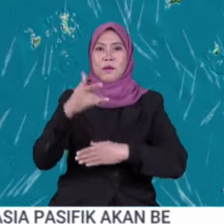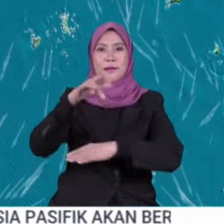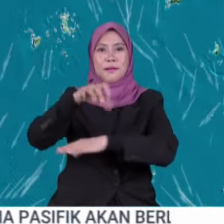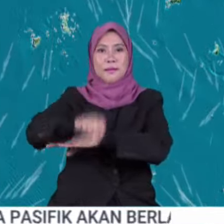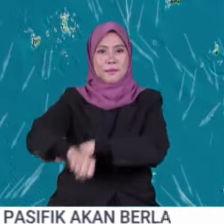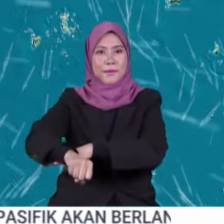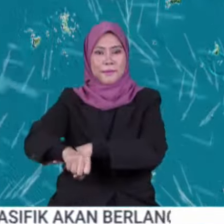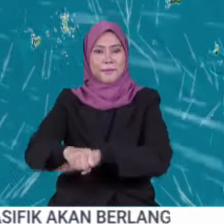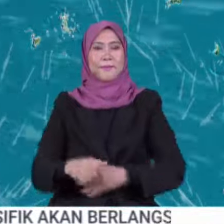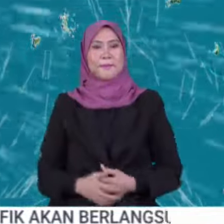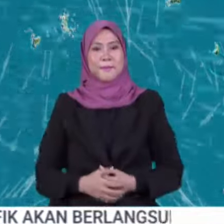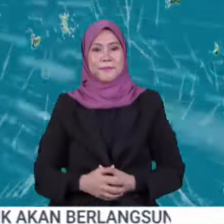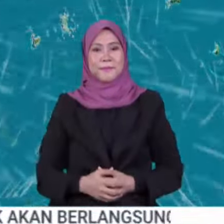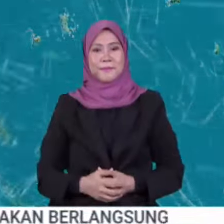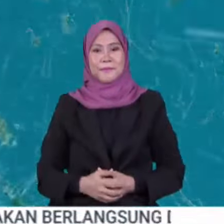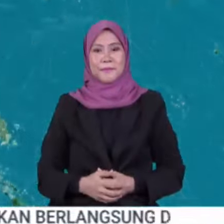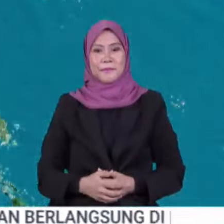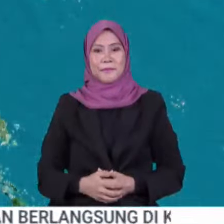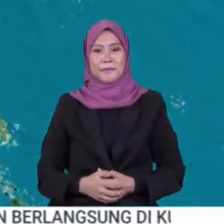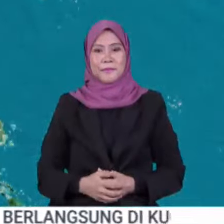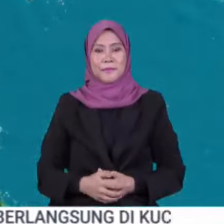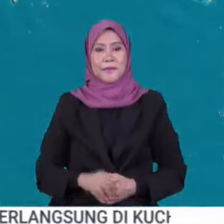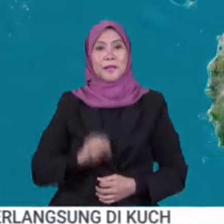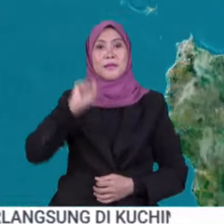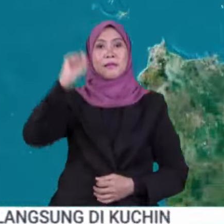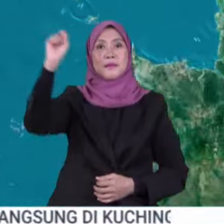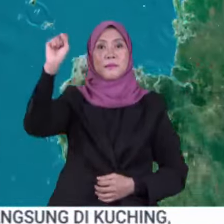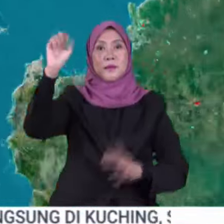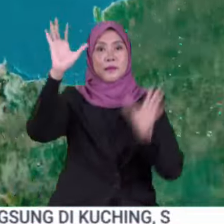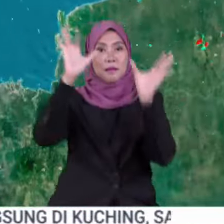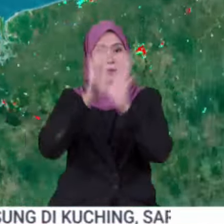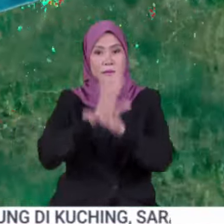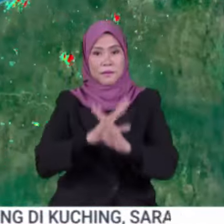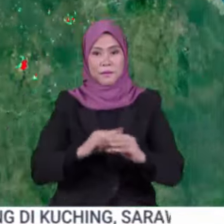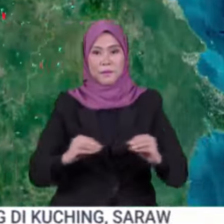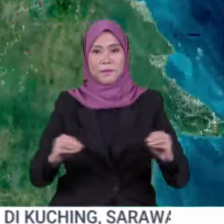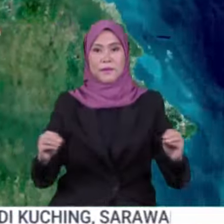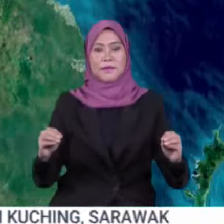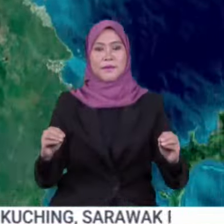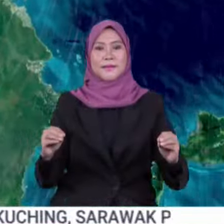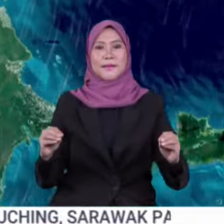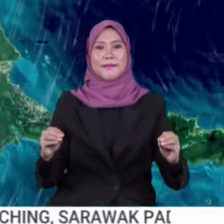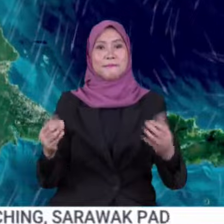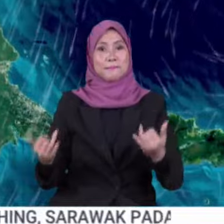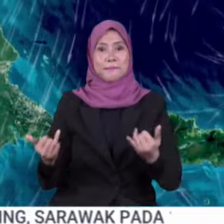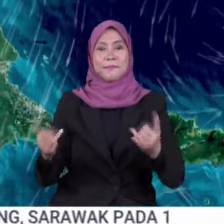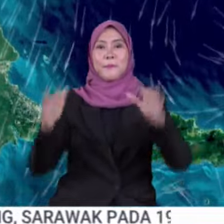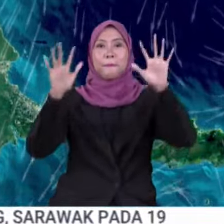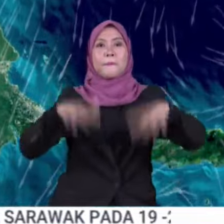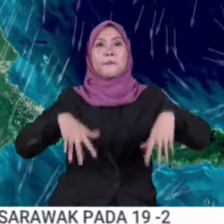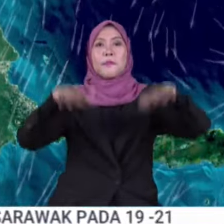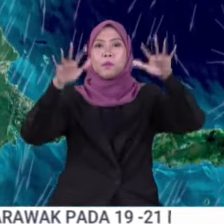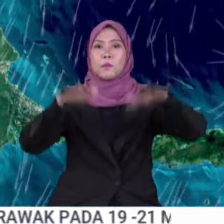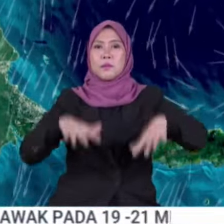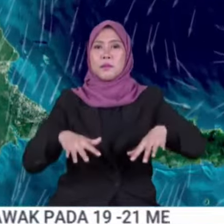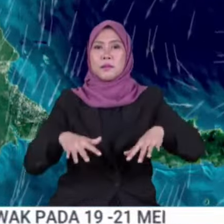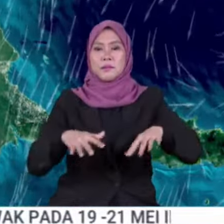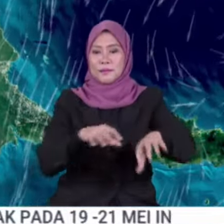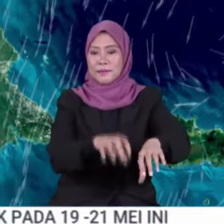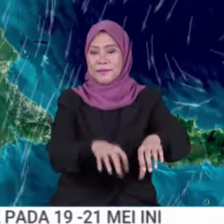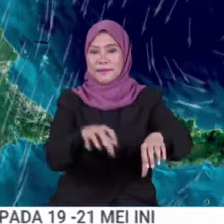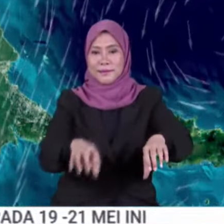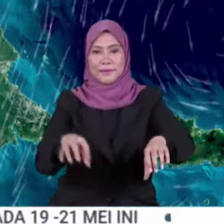nanti. Manakala di Sabah dan Sarawak pula, dapat diperhatikan ketika ini hujan kini sedang berlaku di satu